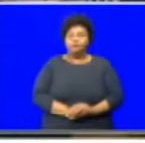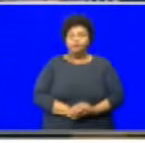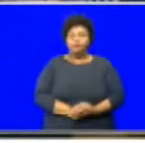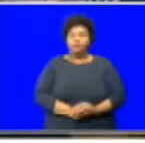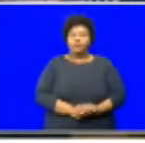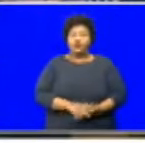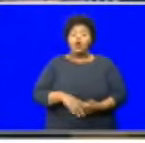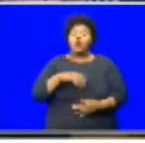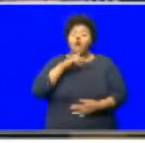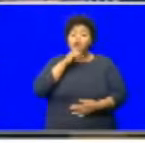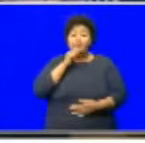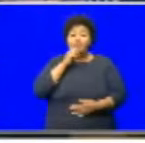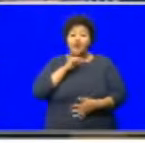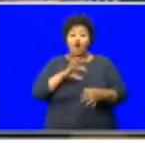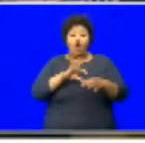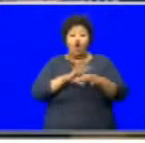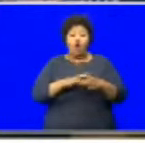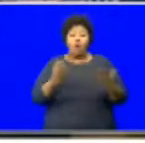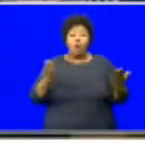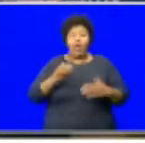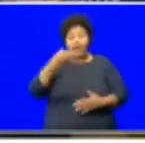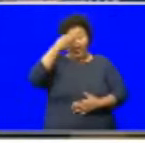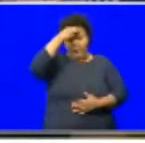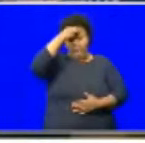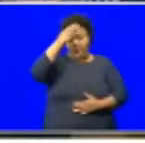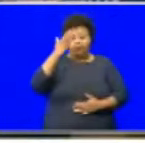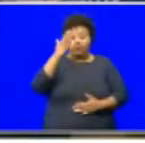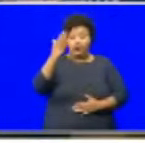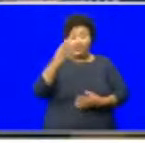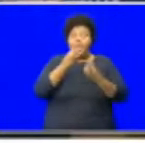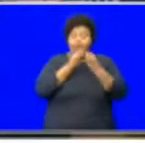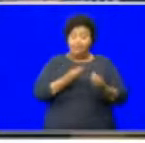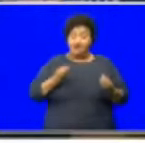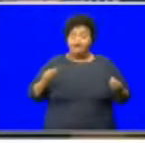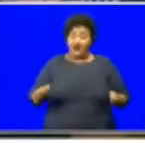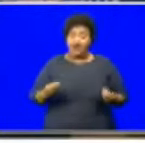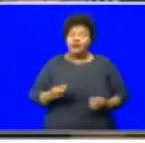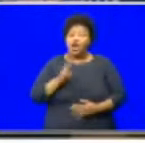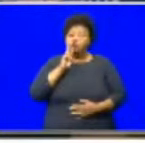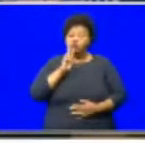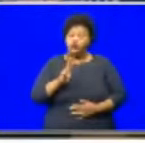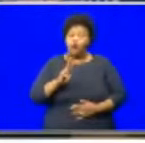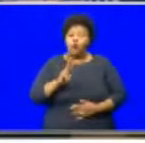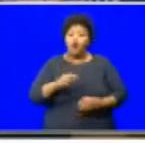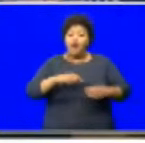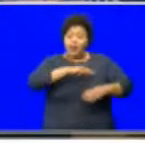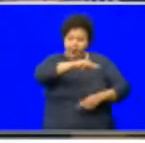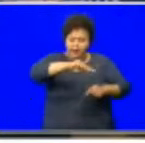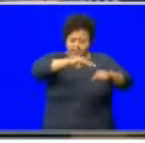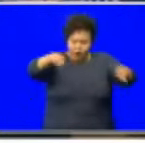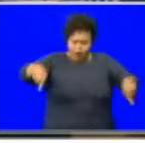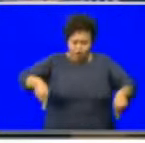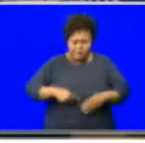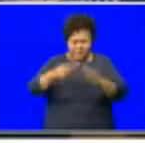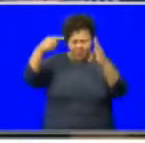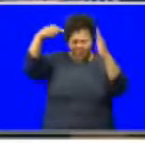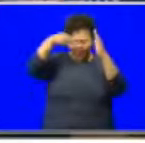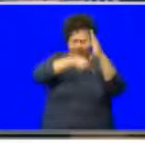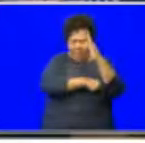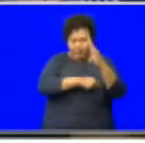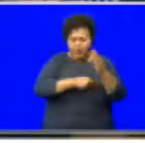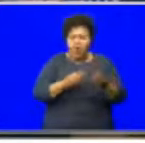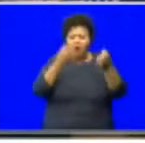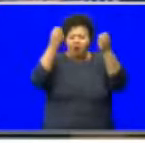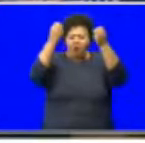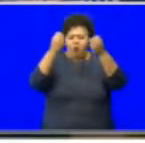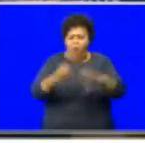Kunendvodza yaseBulembu lecumisele bantwana lababili emgodzini loshonako kulandzela kungaboni ngaso lenyena make walabantwana.